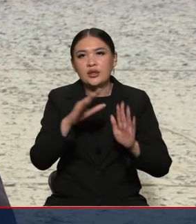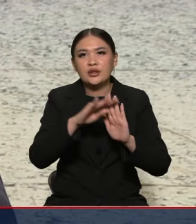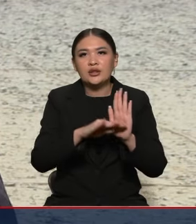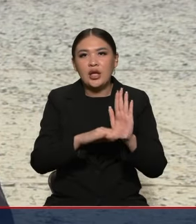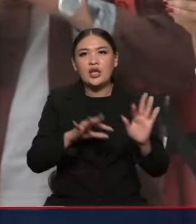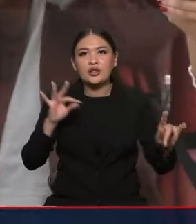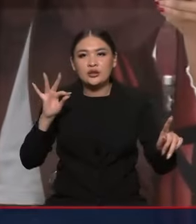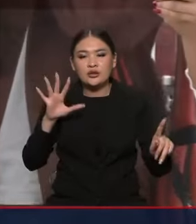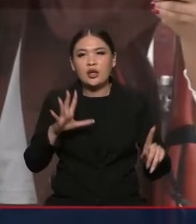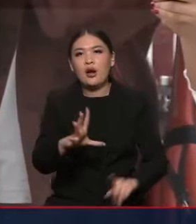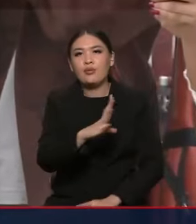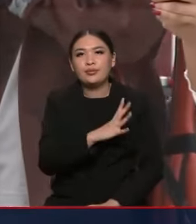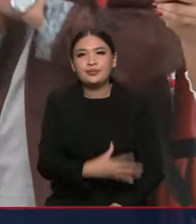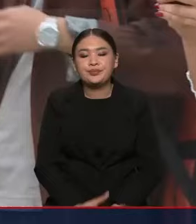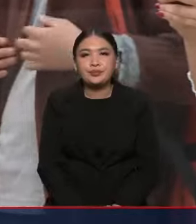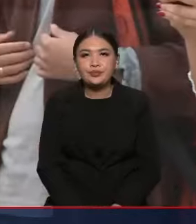из лука.